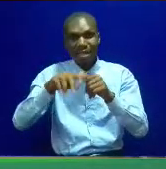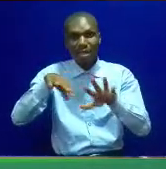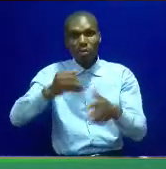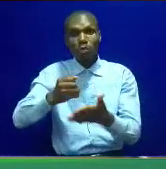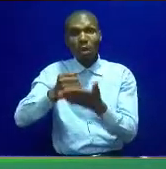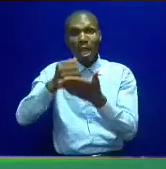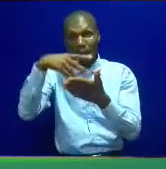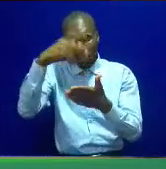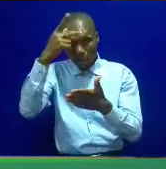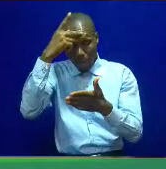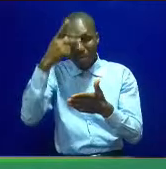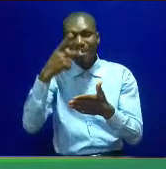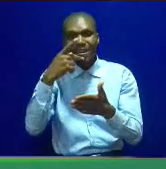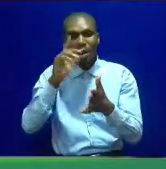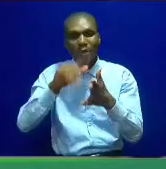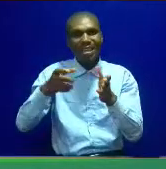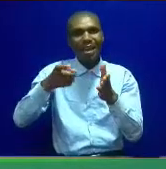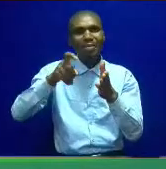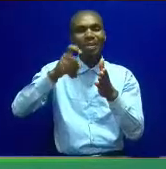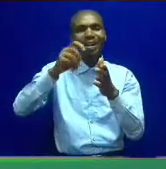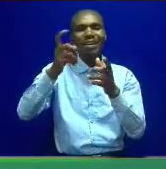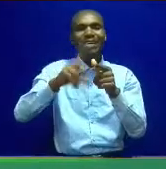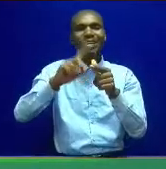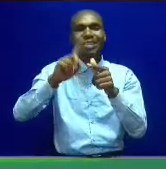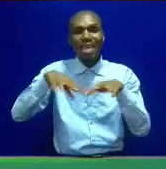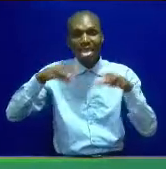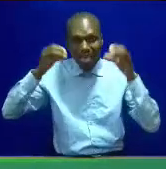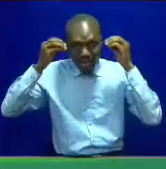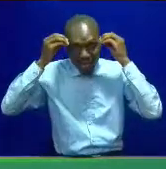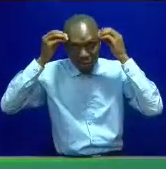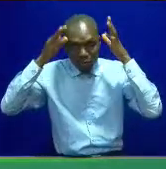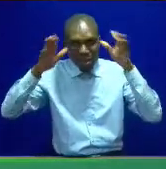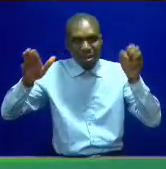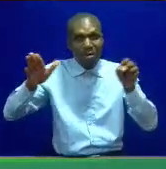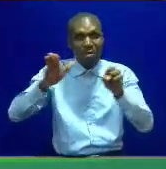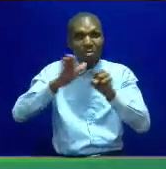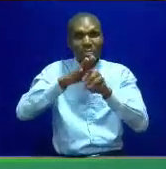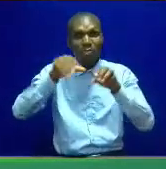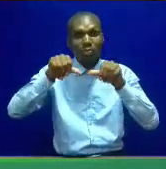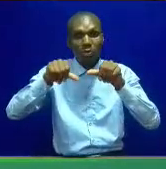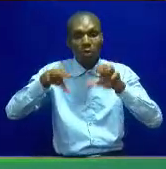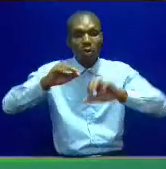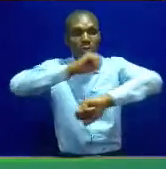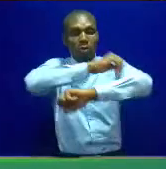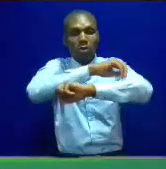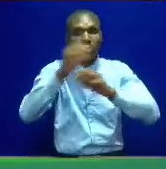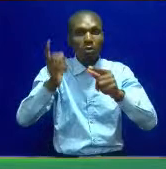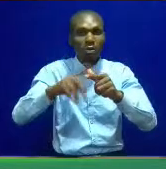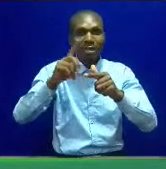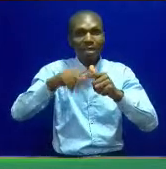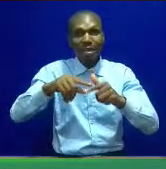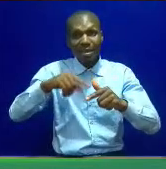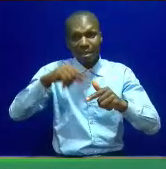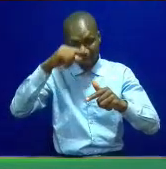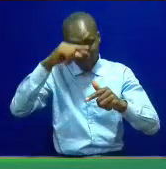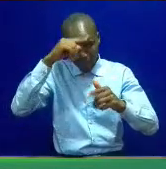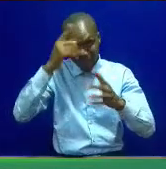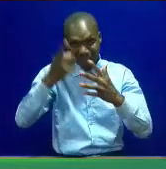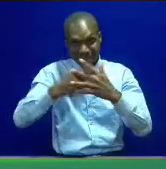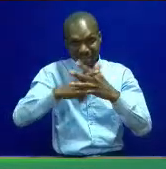e subsidy ya be maintained e kana lia bala bana bonse bara nyale ko soma no ne government ya jagita